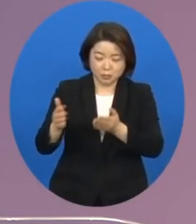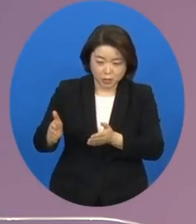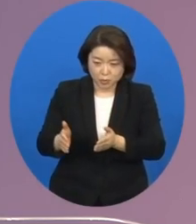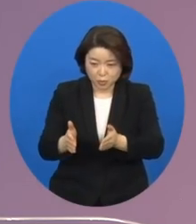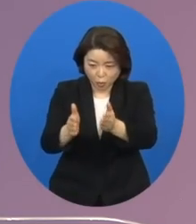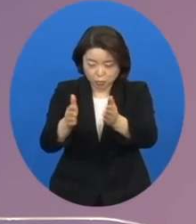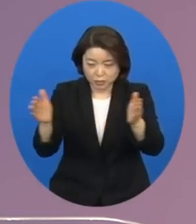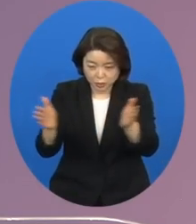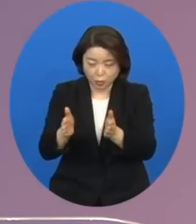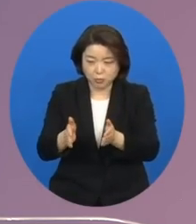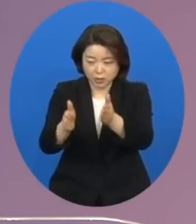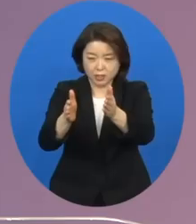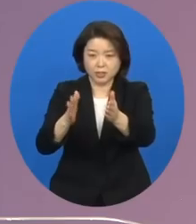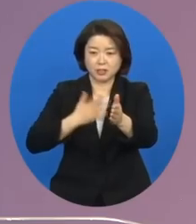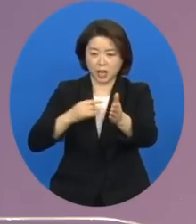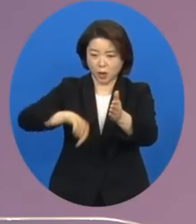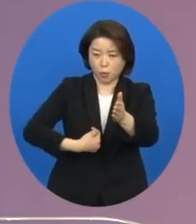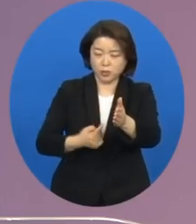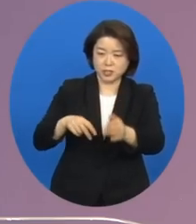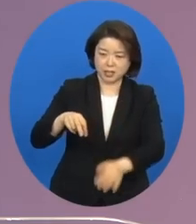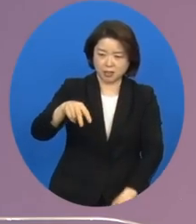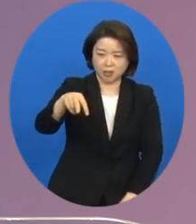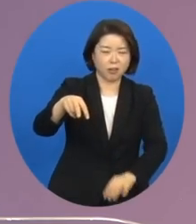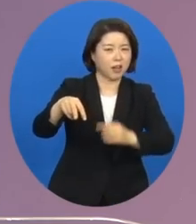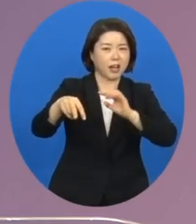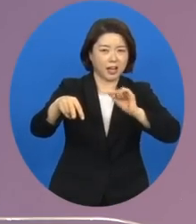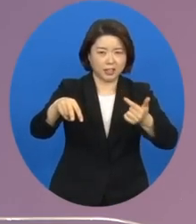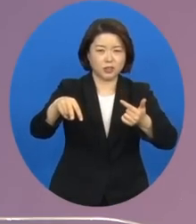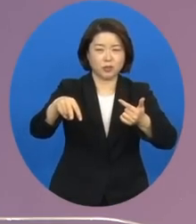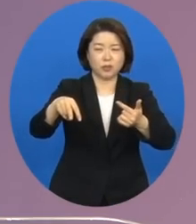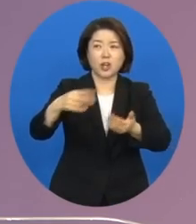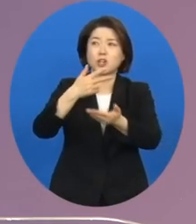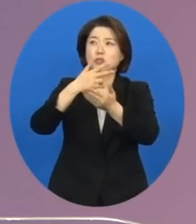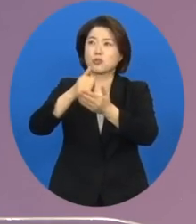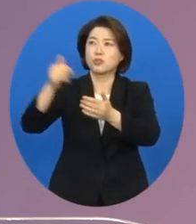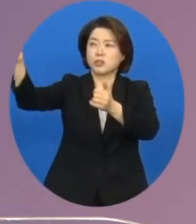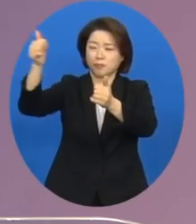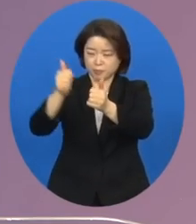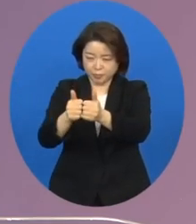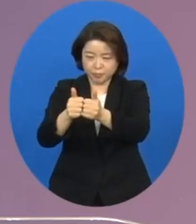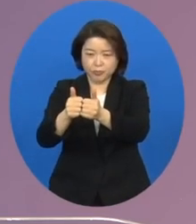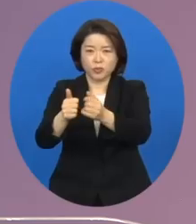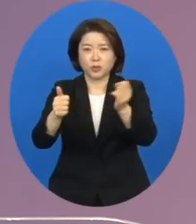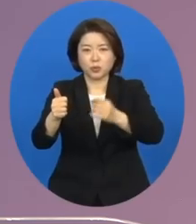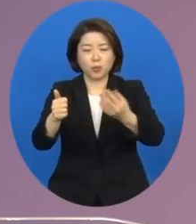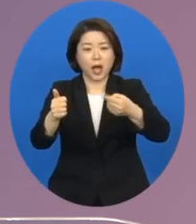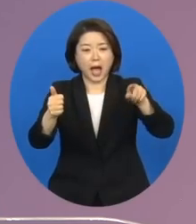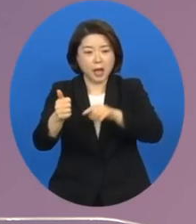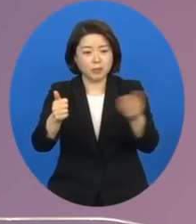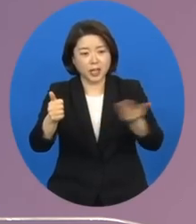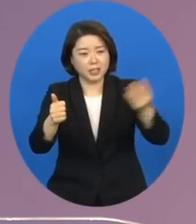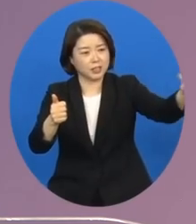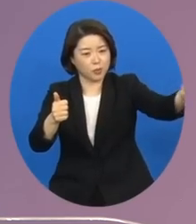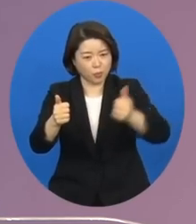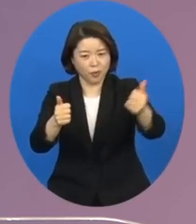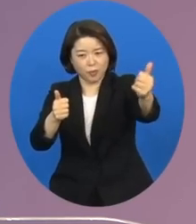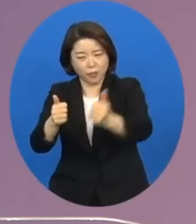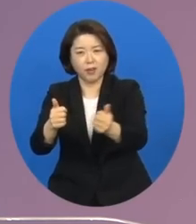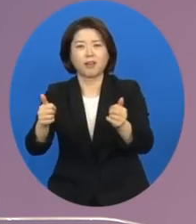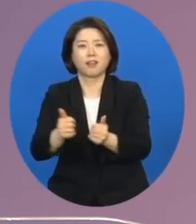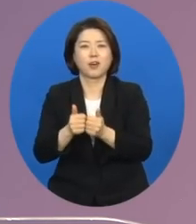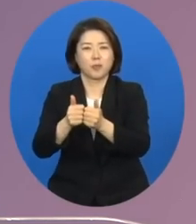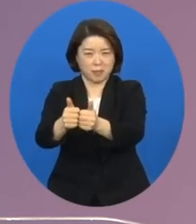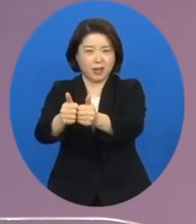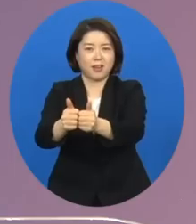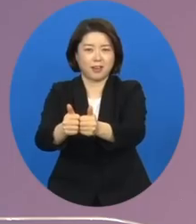홀로 걷게 하지 않으시고 우리 주님 함께 하시며 동역자를 붙여주세요 아마 여러분들 중에는